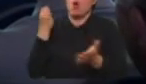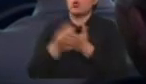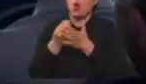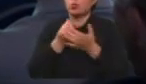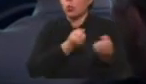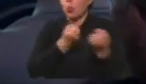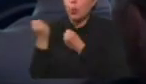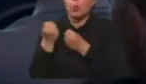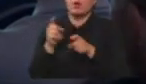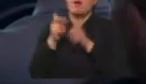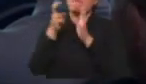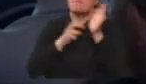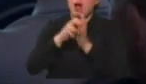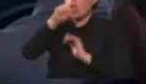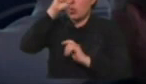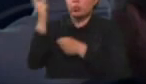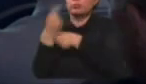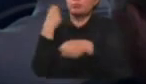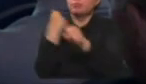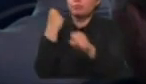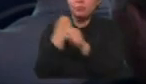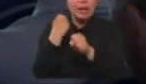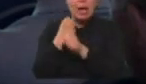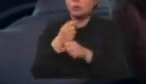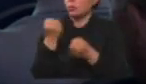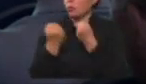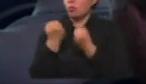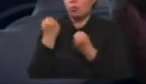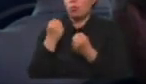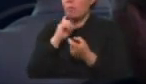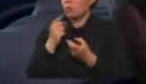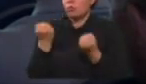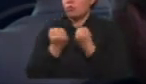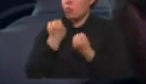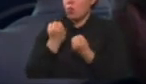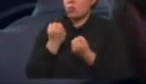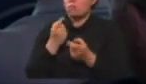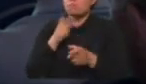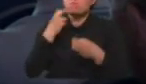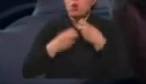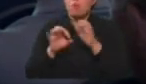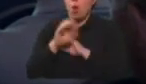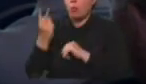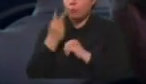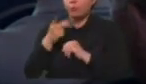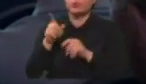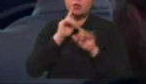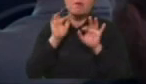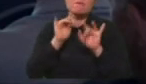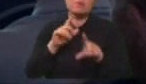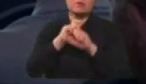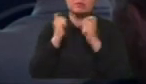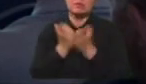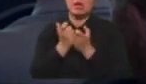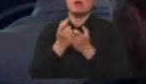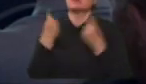czy braki kadrowe, bo to też jest bardzo duży problem od właściwie 2 lat, no to też wpływa na całą